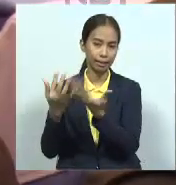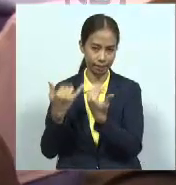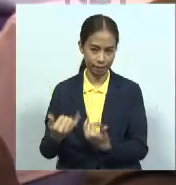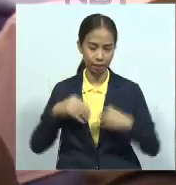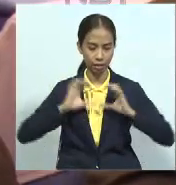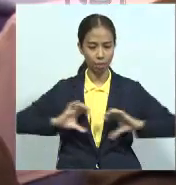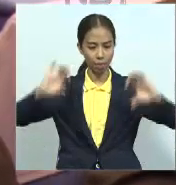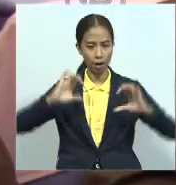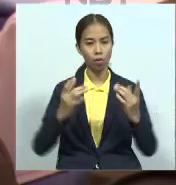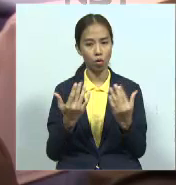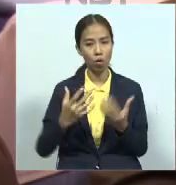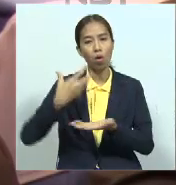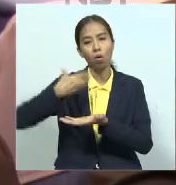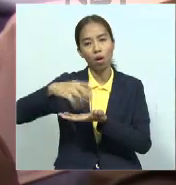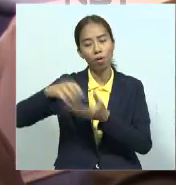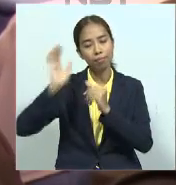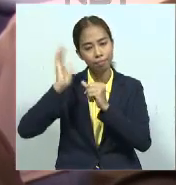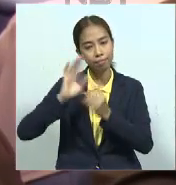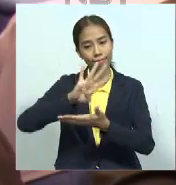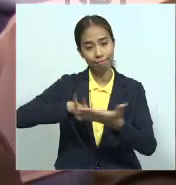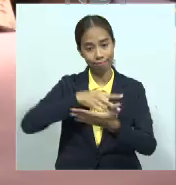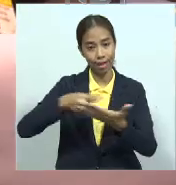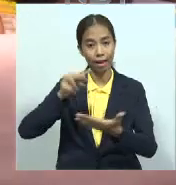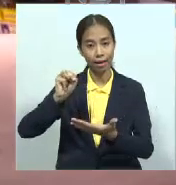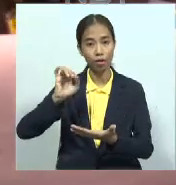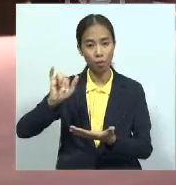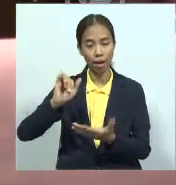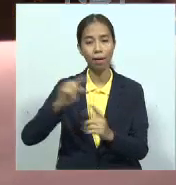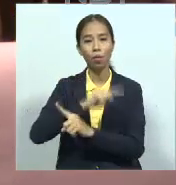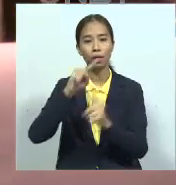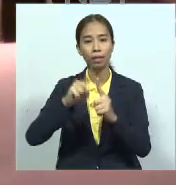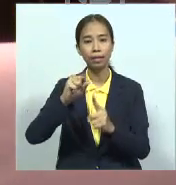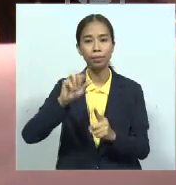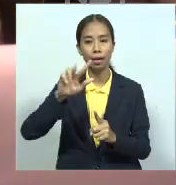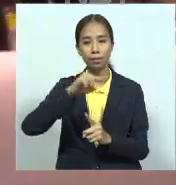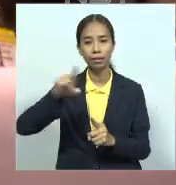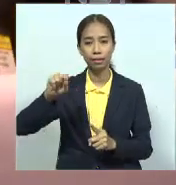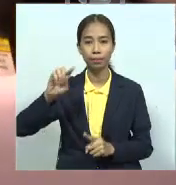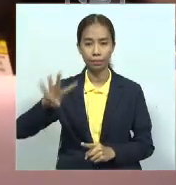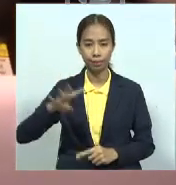จะขอแถลงนโยบายต่อที่ประชุมในวันที่23-24 กรกฎาคมนี้ค่ะ